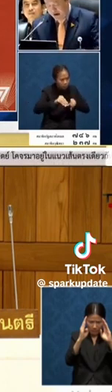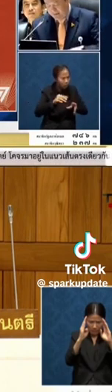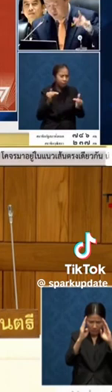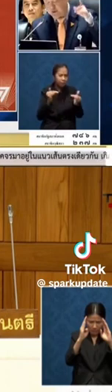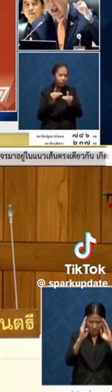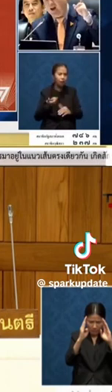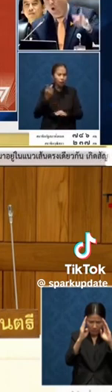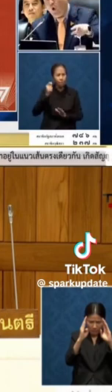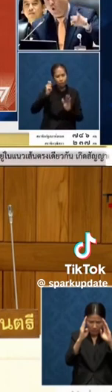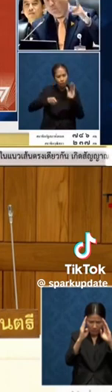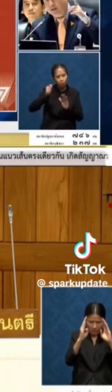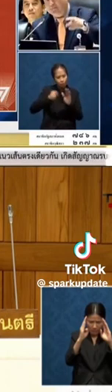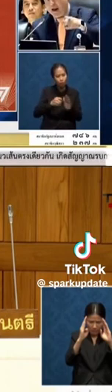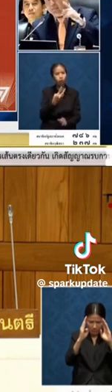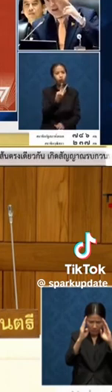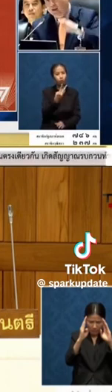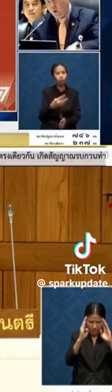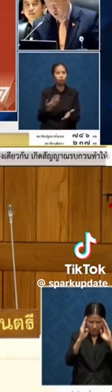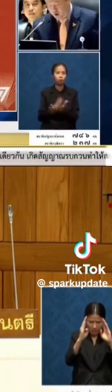2ครั้งมีส่วนต่าง